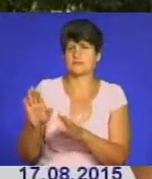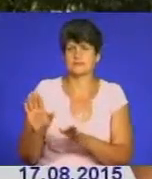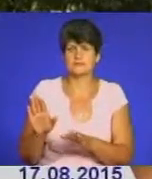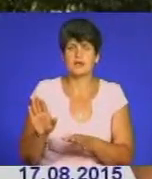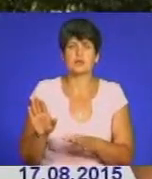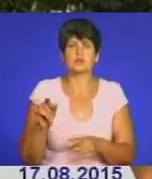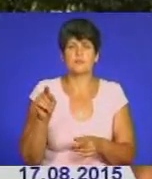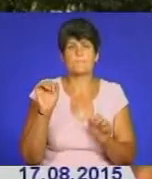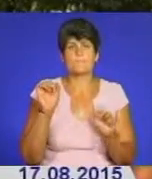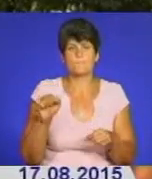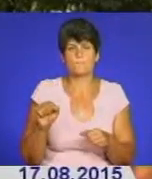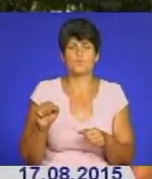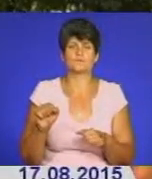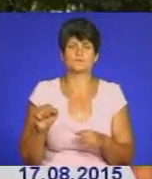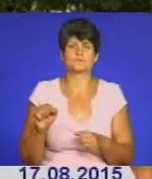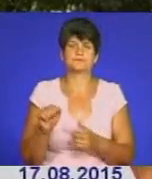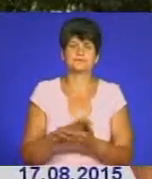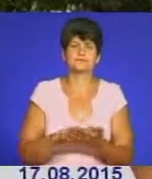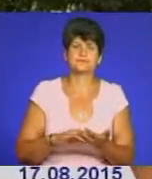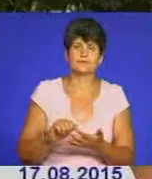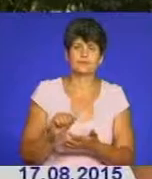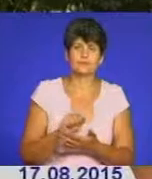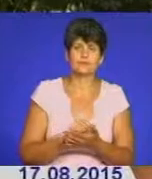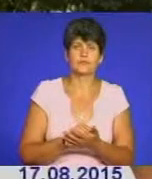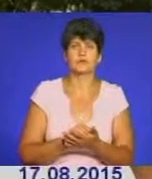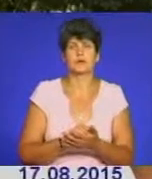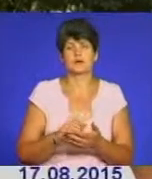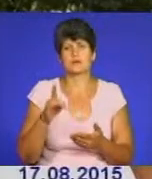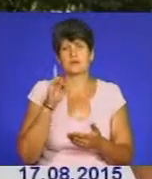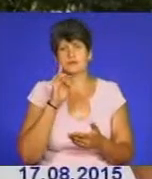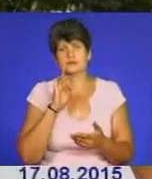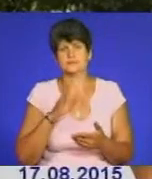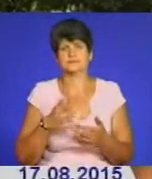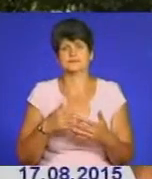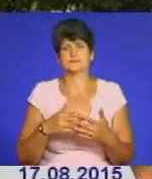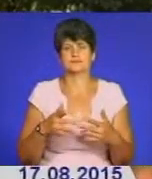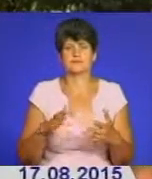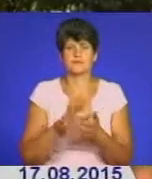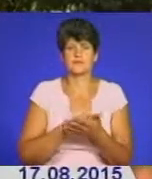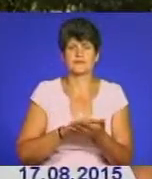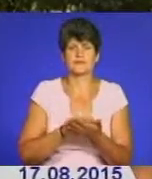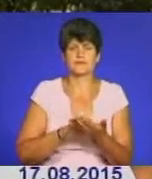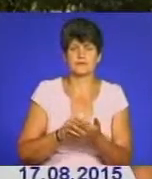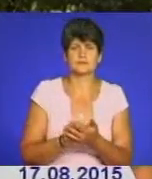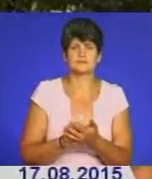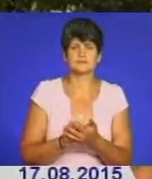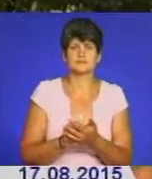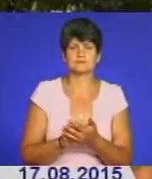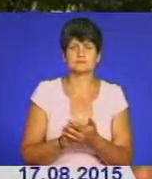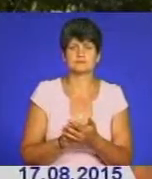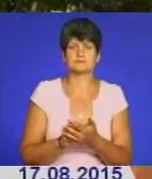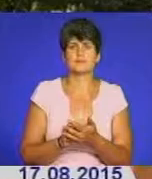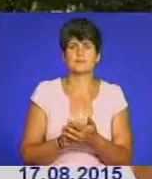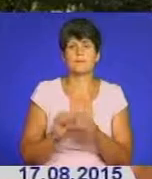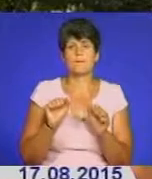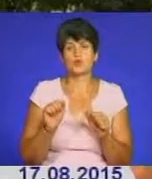вони можуть відповідно втратити як смакові якості, так і взагалі ті властивості, і взагалі можуть